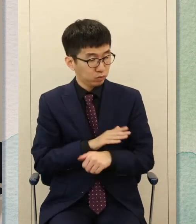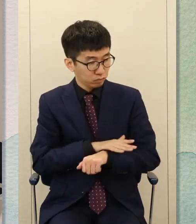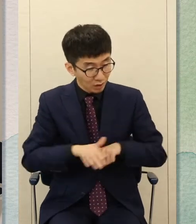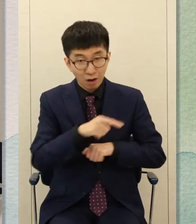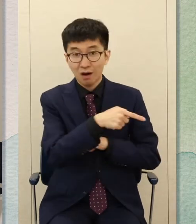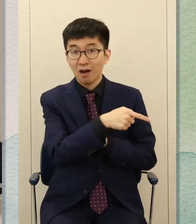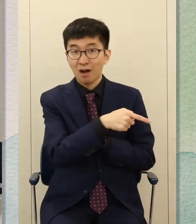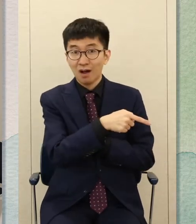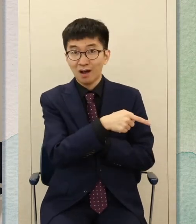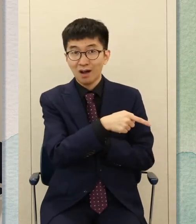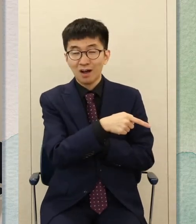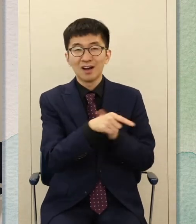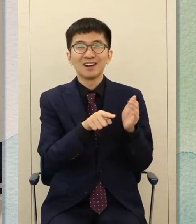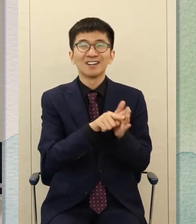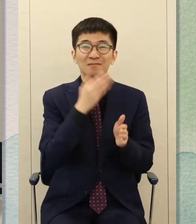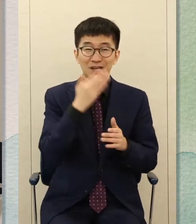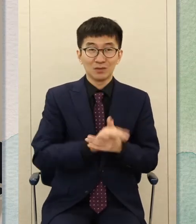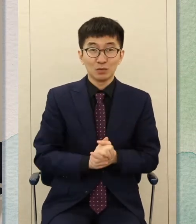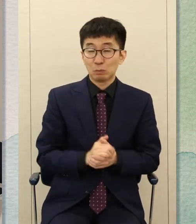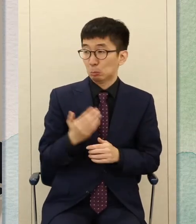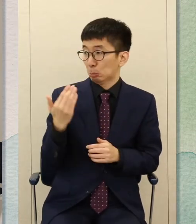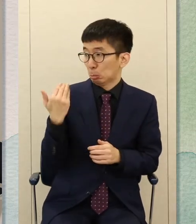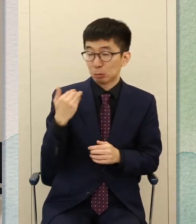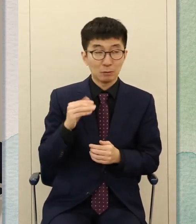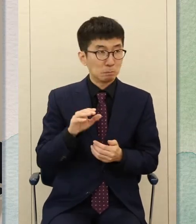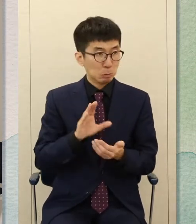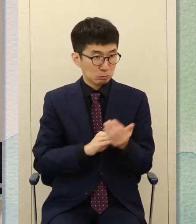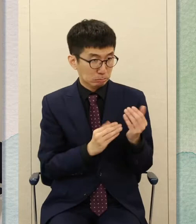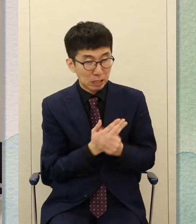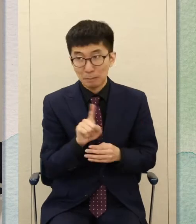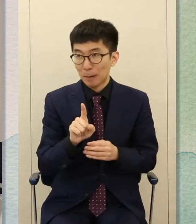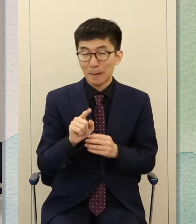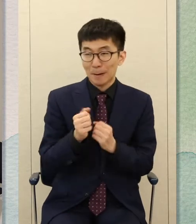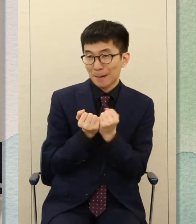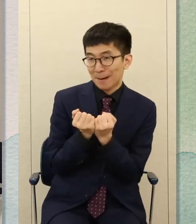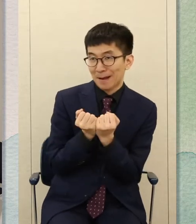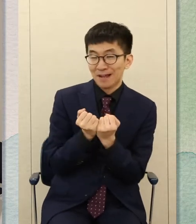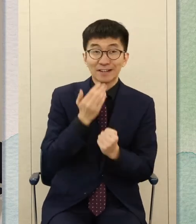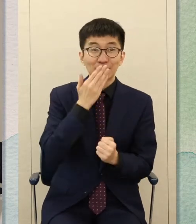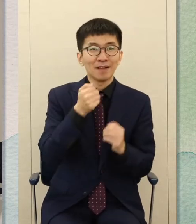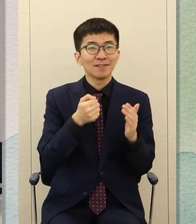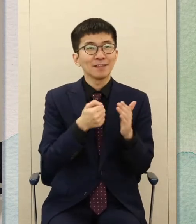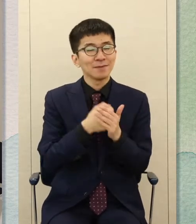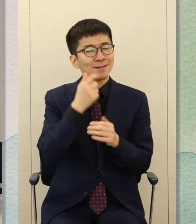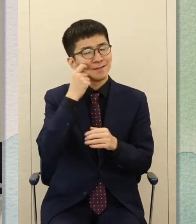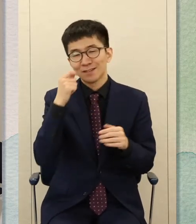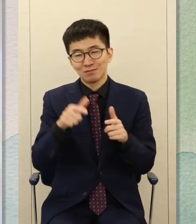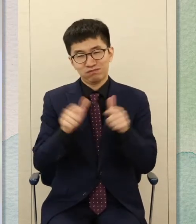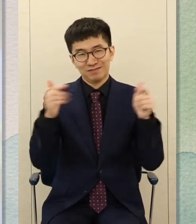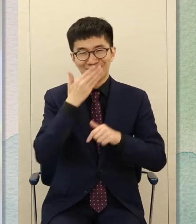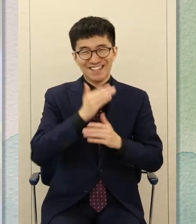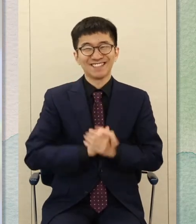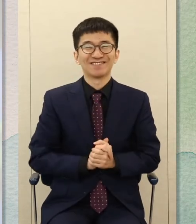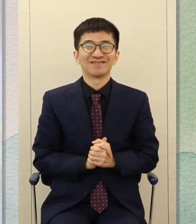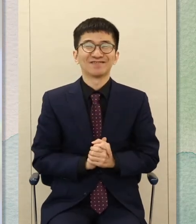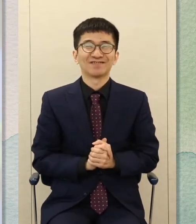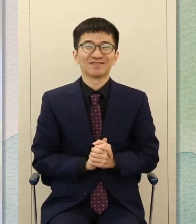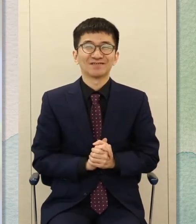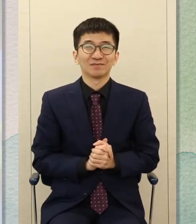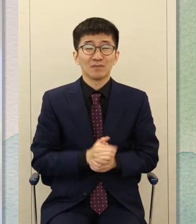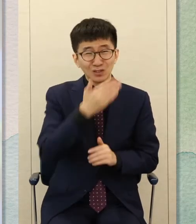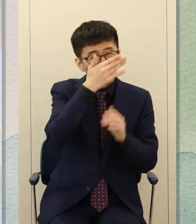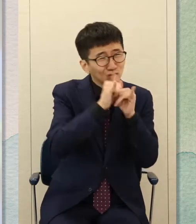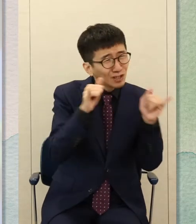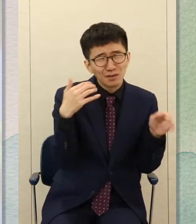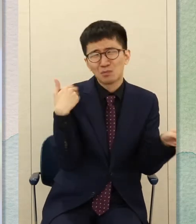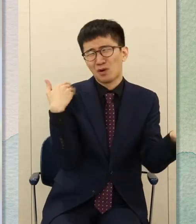되고 최신 얘기 많이 해주셔. 이런 것들도 이제 굉장히 좋은 그런 거죠. 이제 그게 여기 젊은 분들은 잘